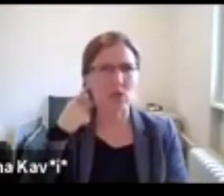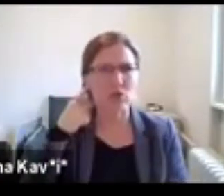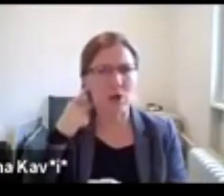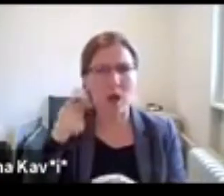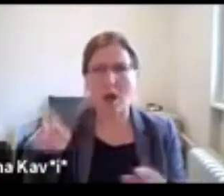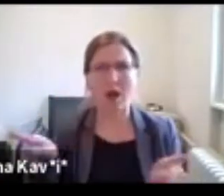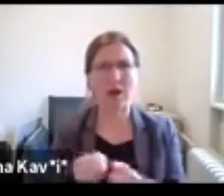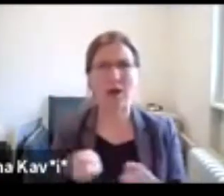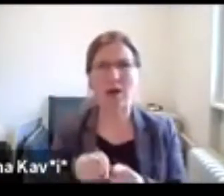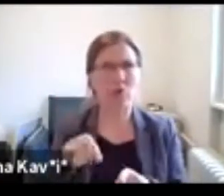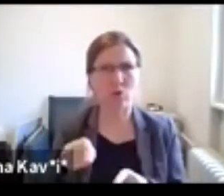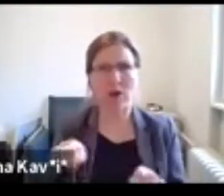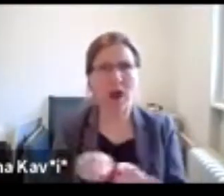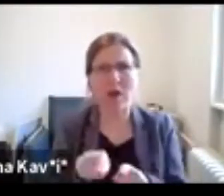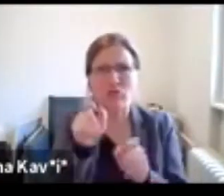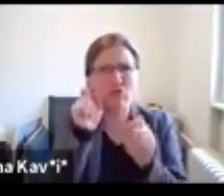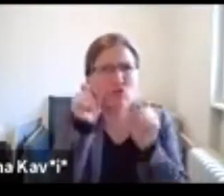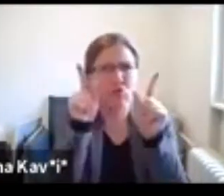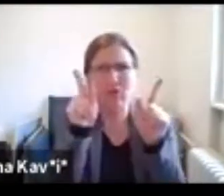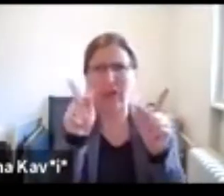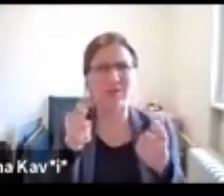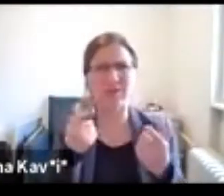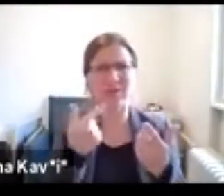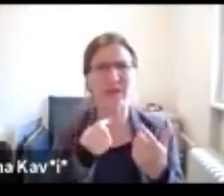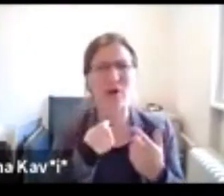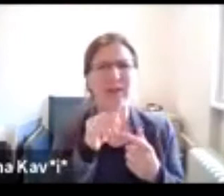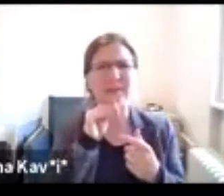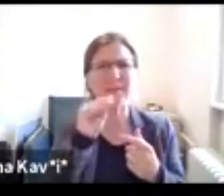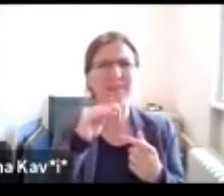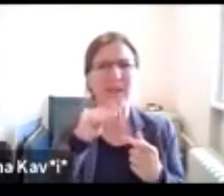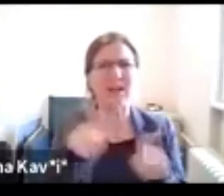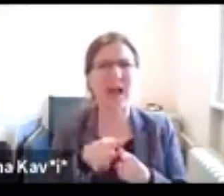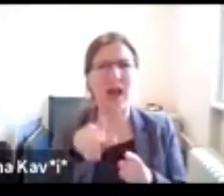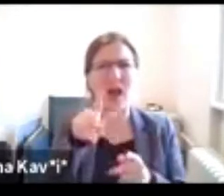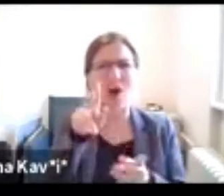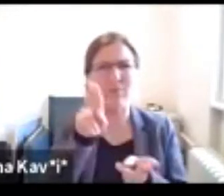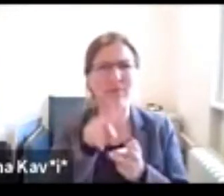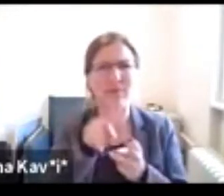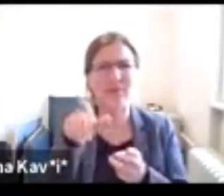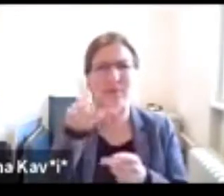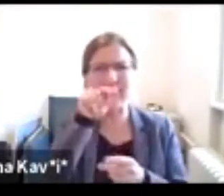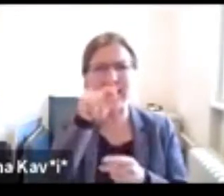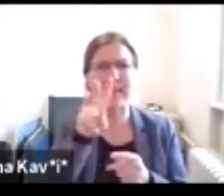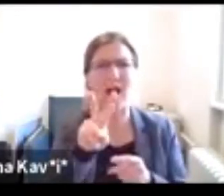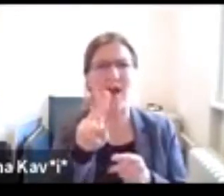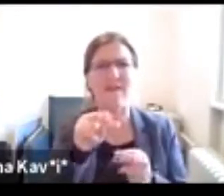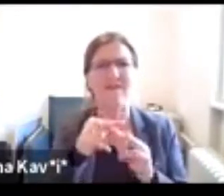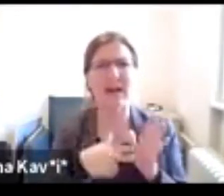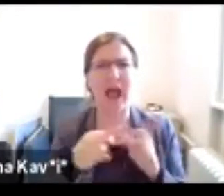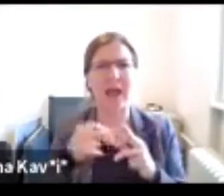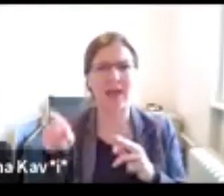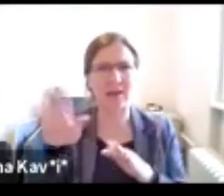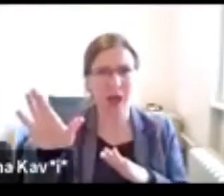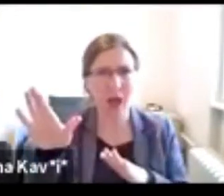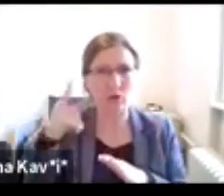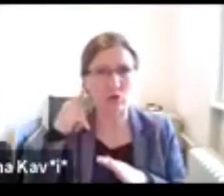nije ovo zemaljski kašelj, to je neki čudan kašelj koji pišti, koji krešti. I stalno sam pomišljao,